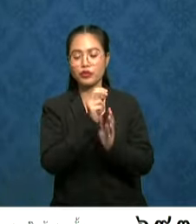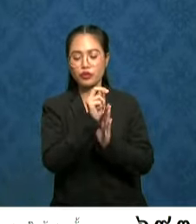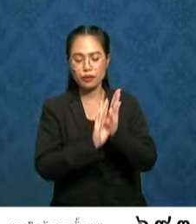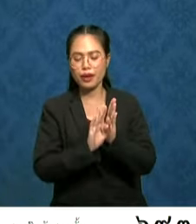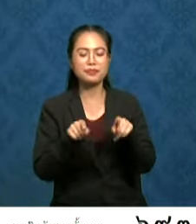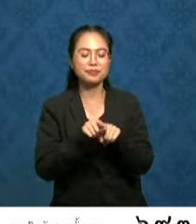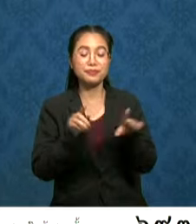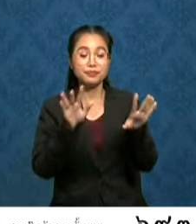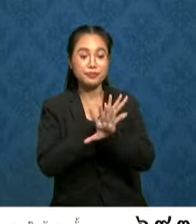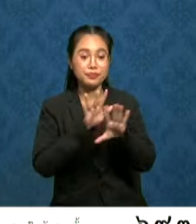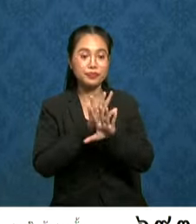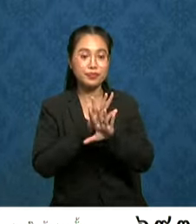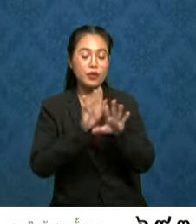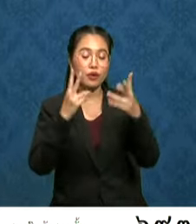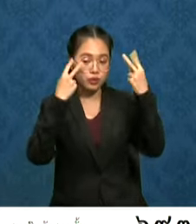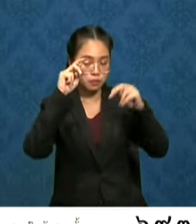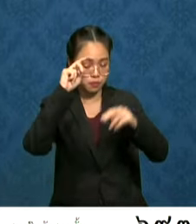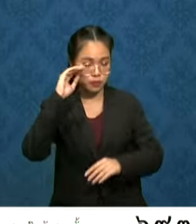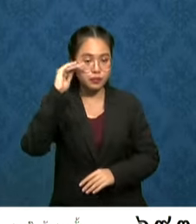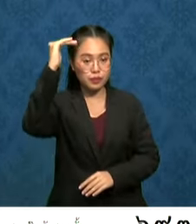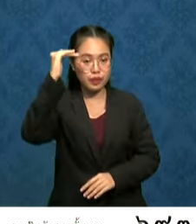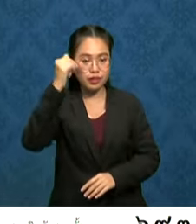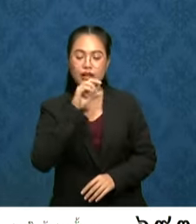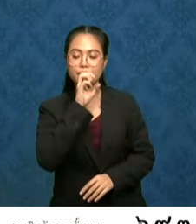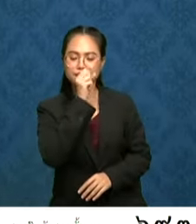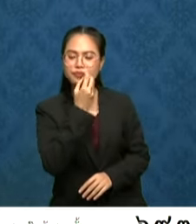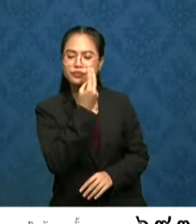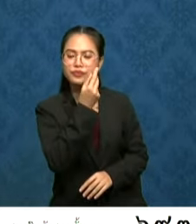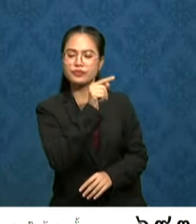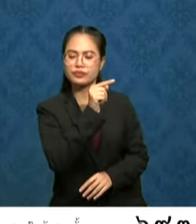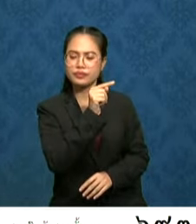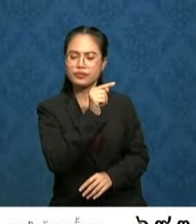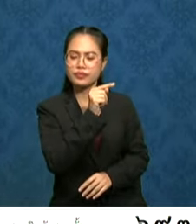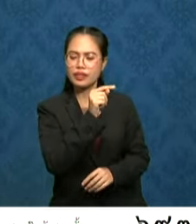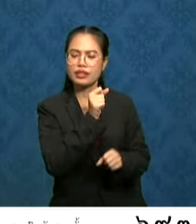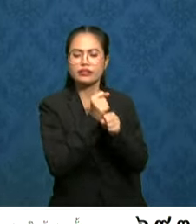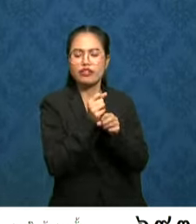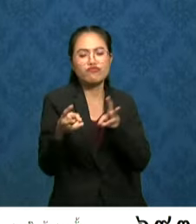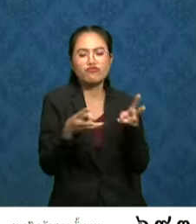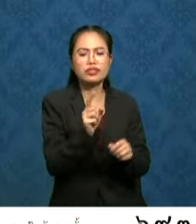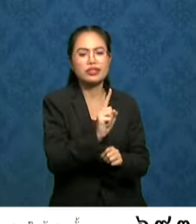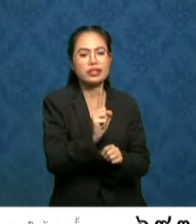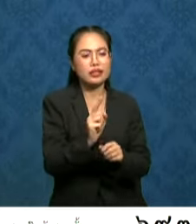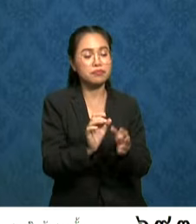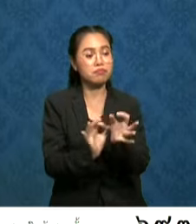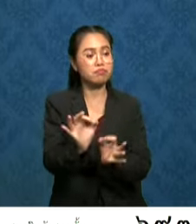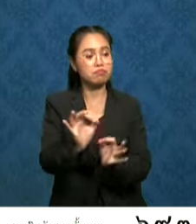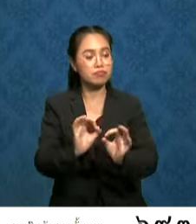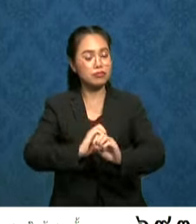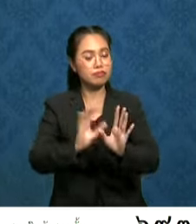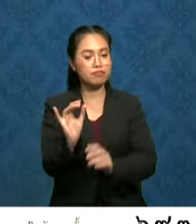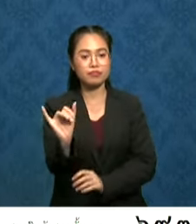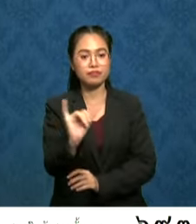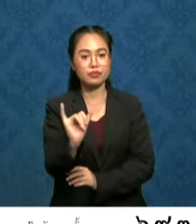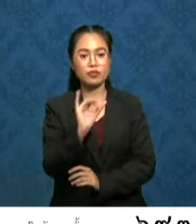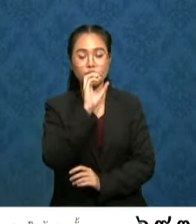แบบพูดอีกก็ถูกอีกฟังแล้วก็ต้องพยักหน้าหงึกๆว่าโอเคก็ใช่อ่ะแต่ว่าทำยังไงอ่ะไม่บอกนะคะชอบจะใช้